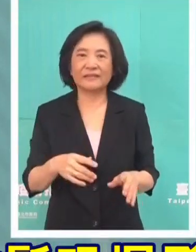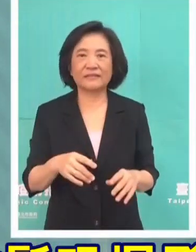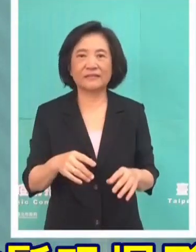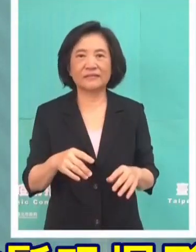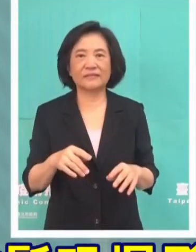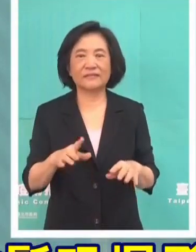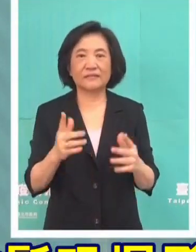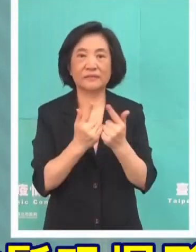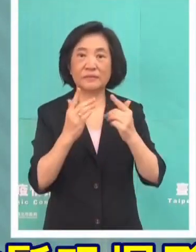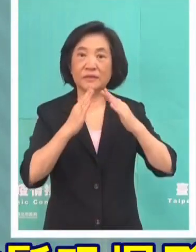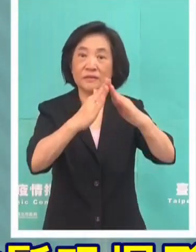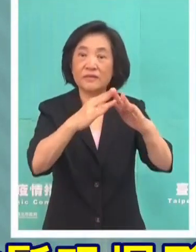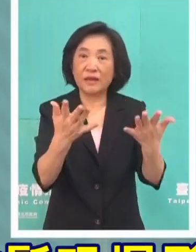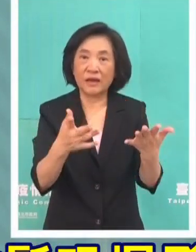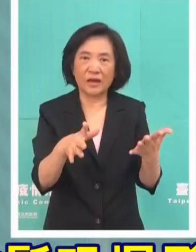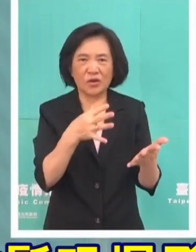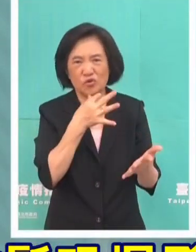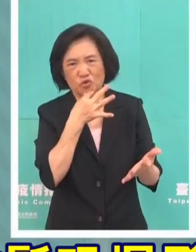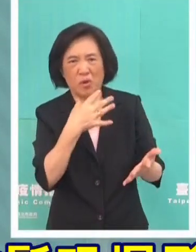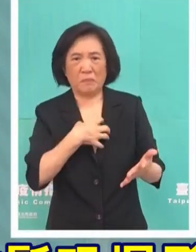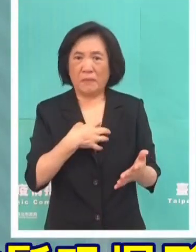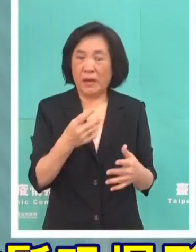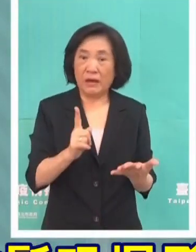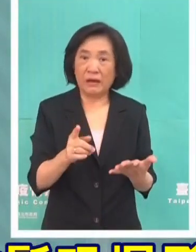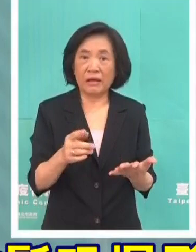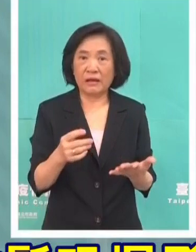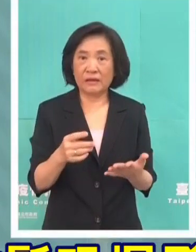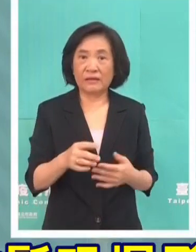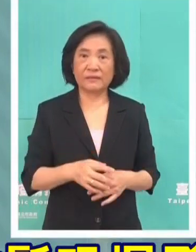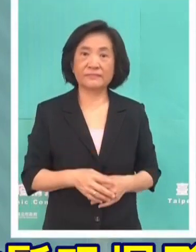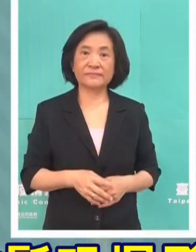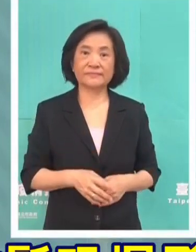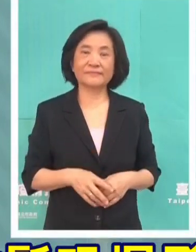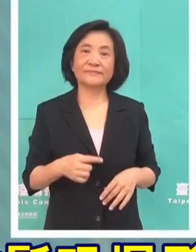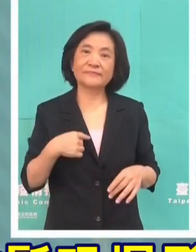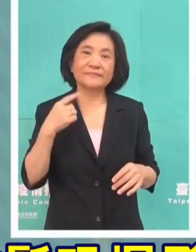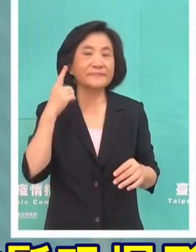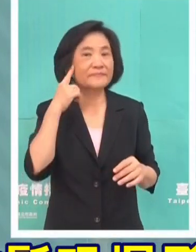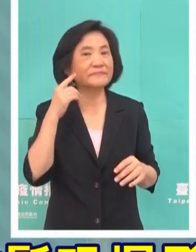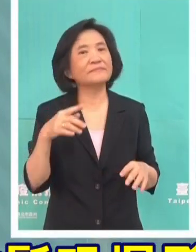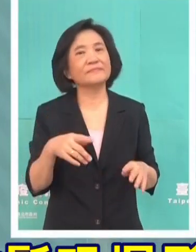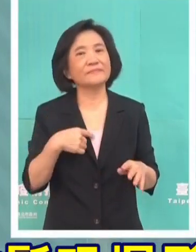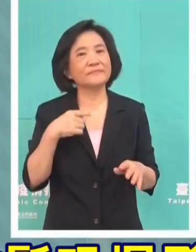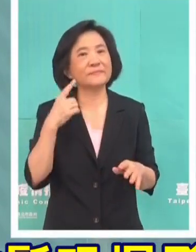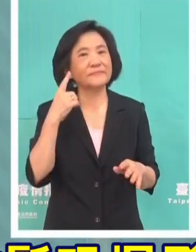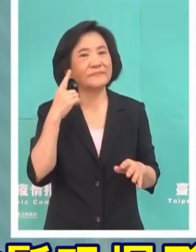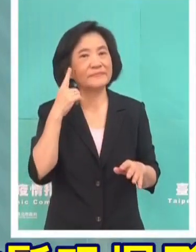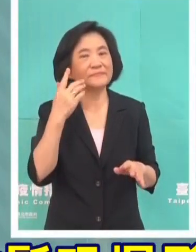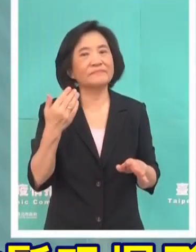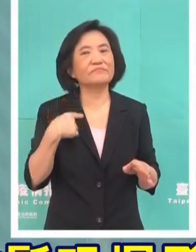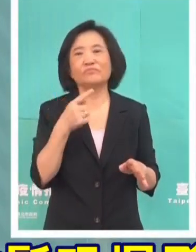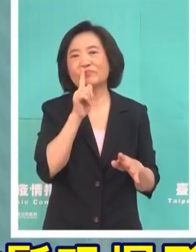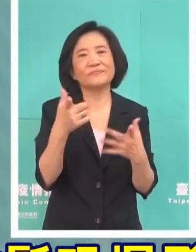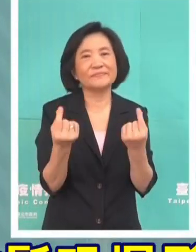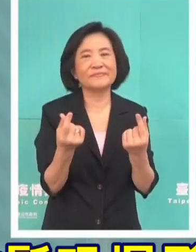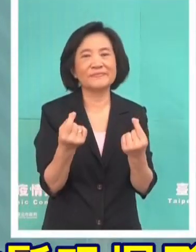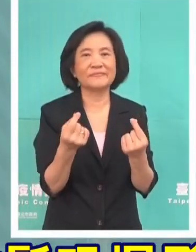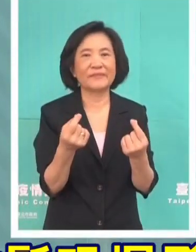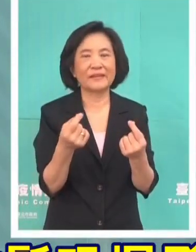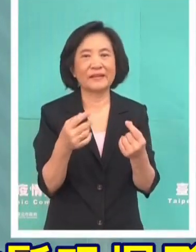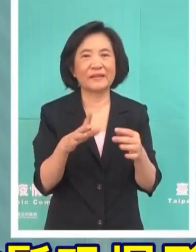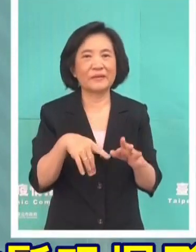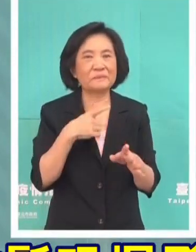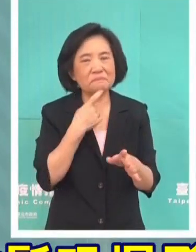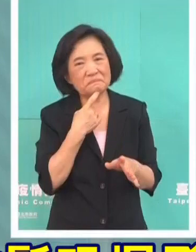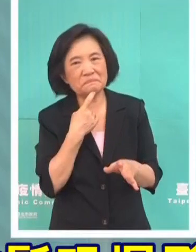至于说台北市说最大隐忧，我倒觉得这样的哦，一样嘛哦，这个要预测